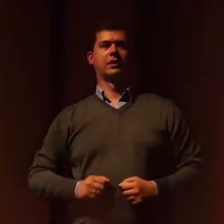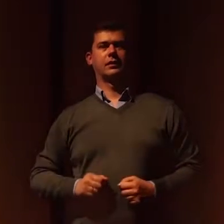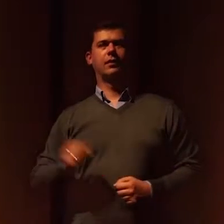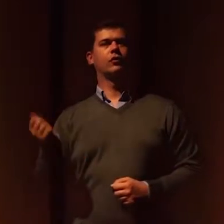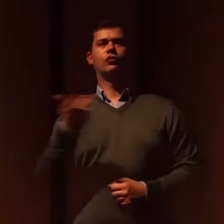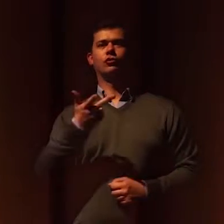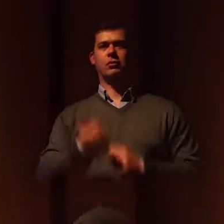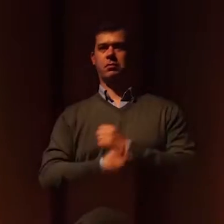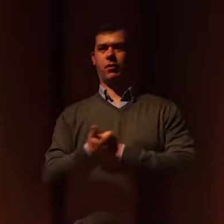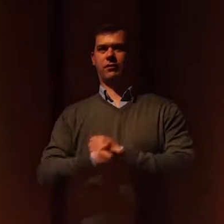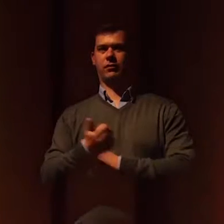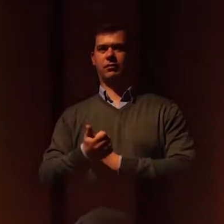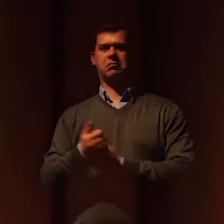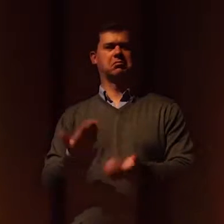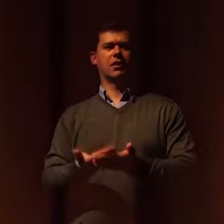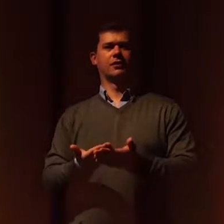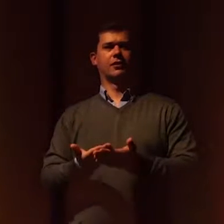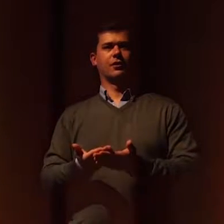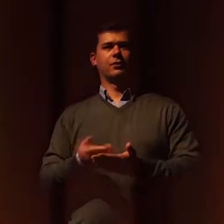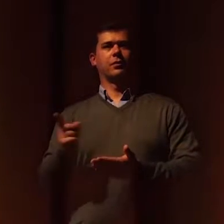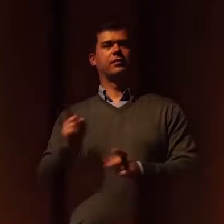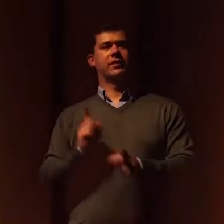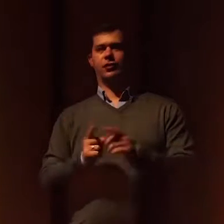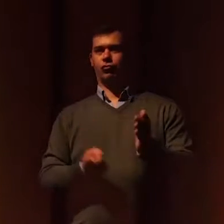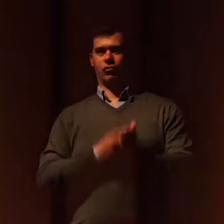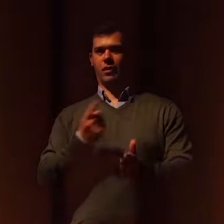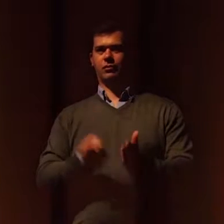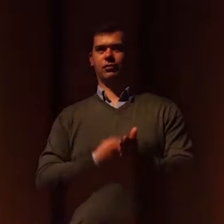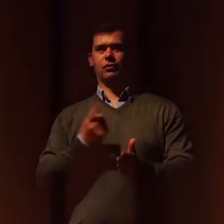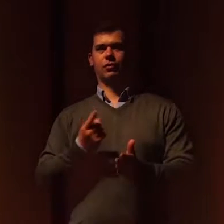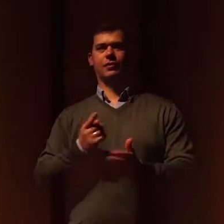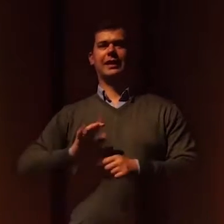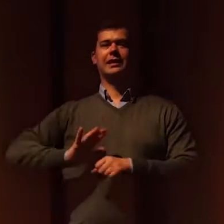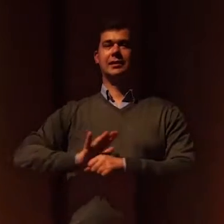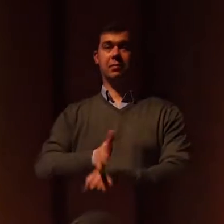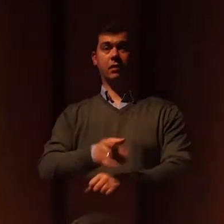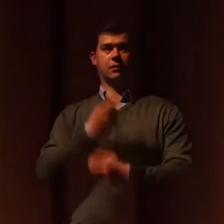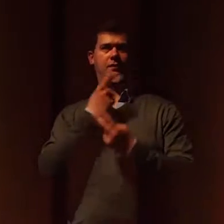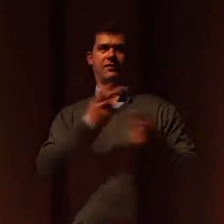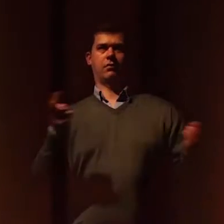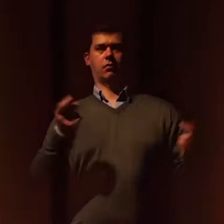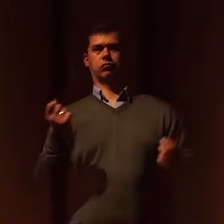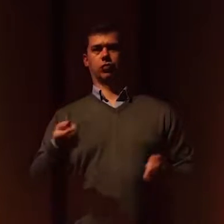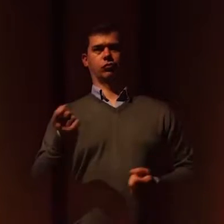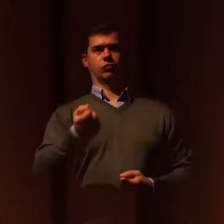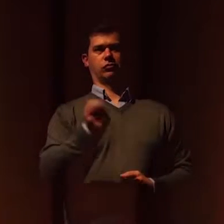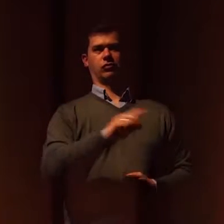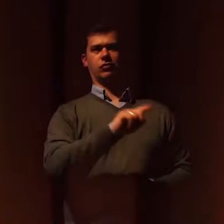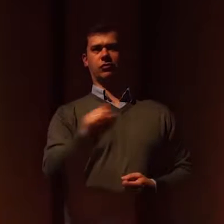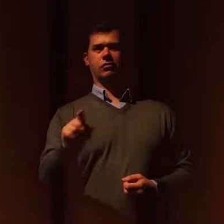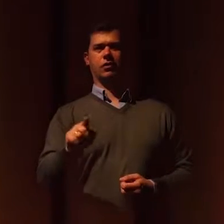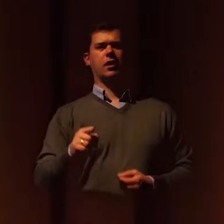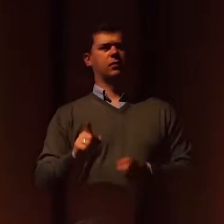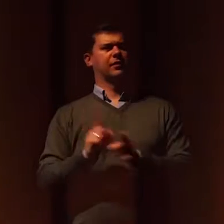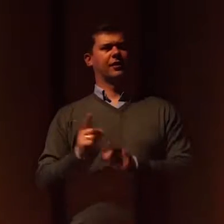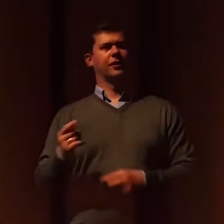takich trzech powodach dla których często z dyskryminacją mamy do czynienia Nie